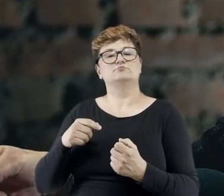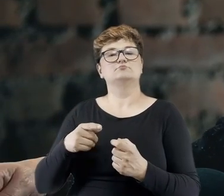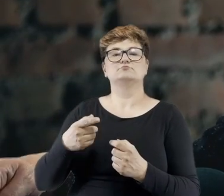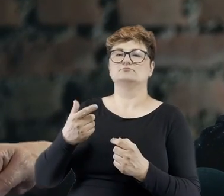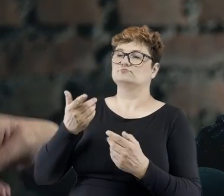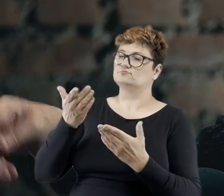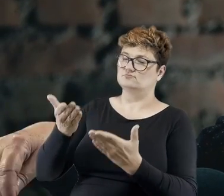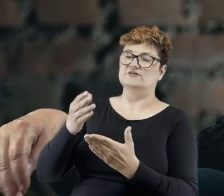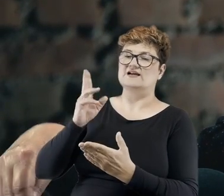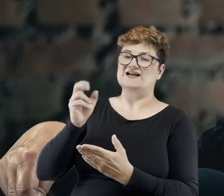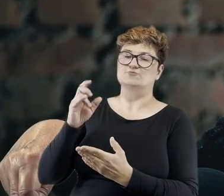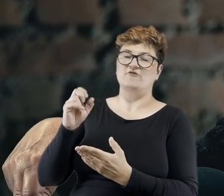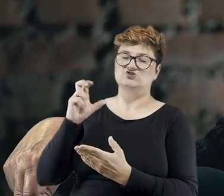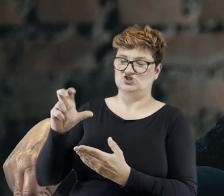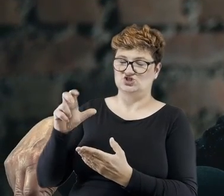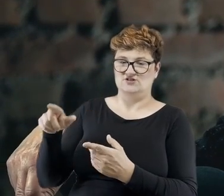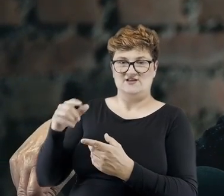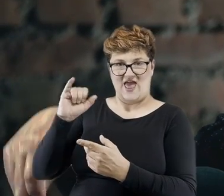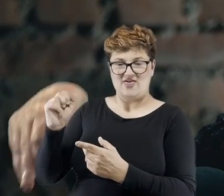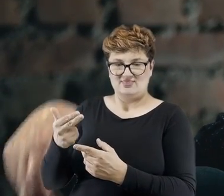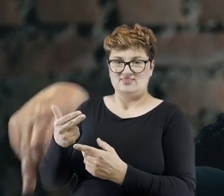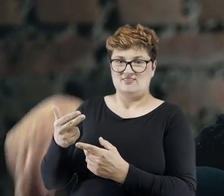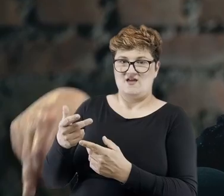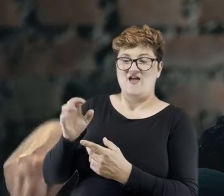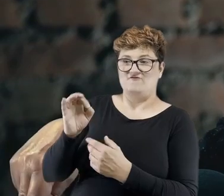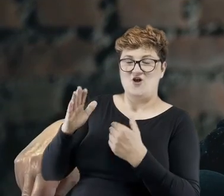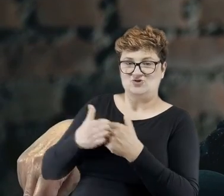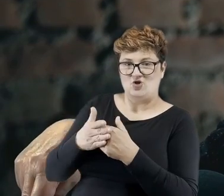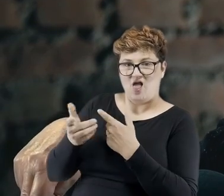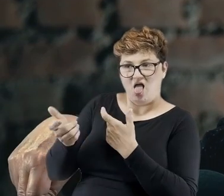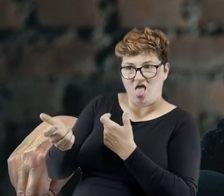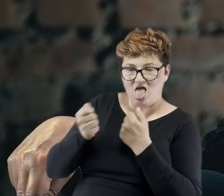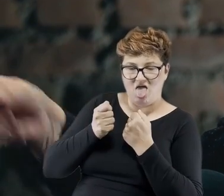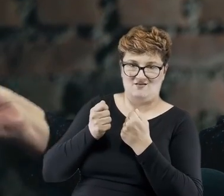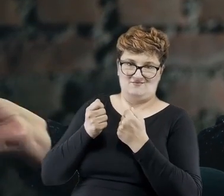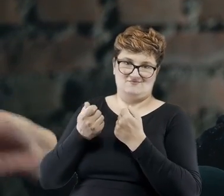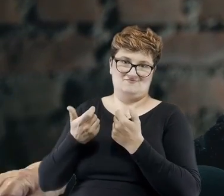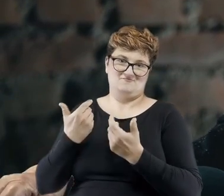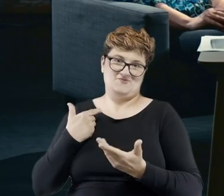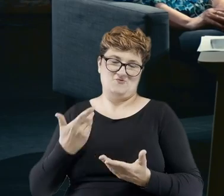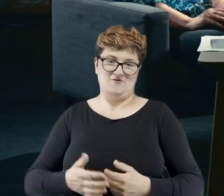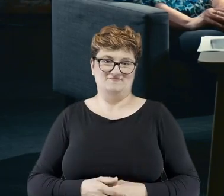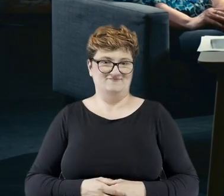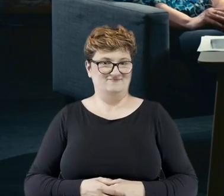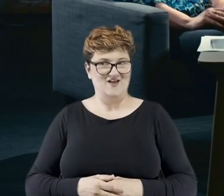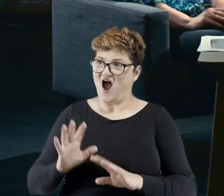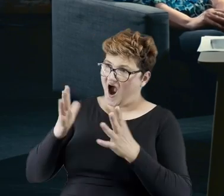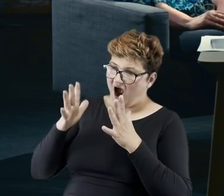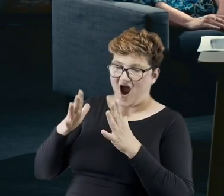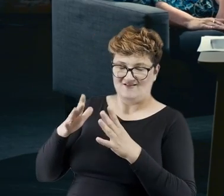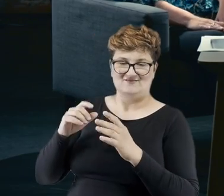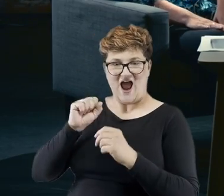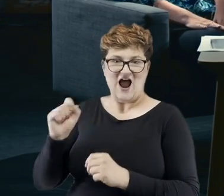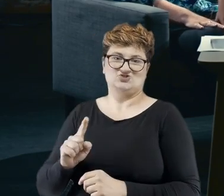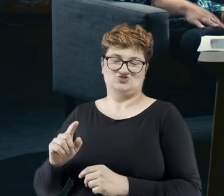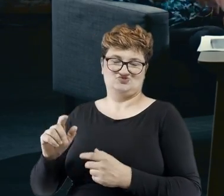do Jana do Kasprowicza, no i uwiódł mu żonę, więc to... Tak bardzo go czcił, że aż